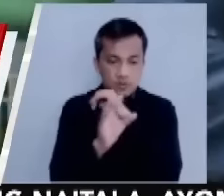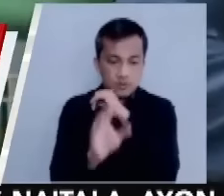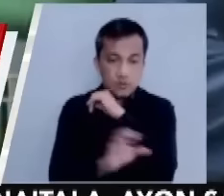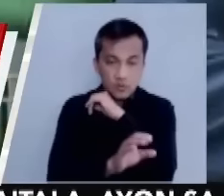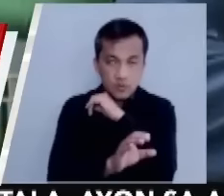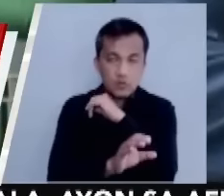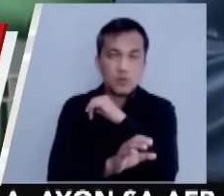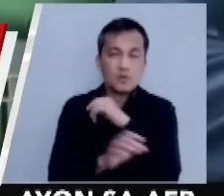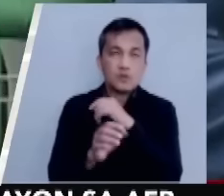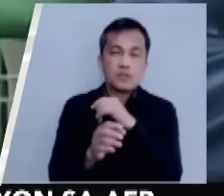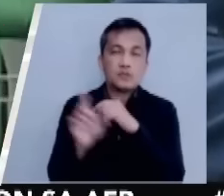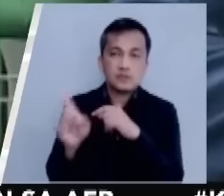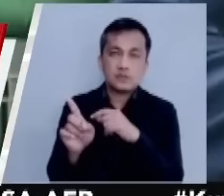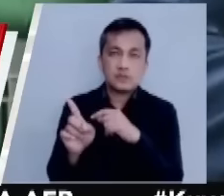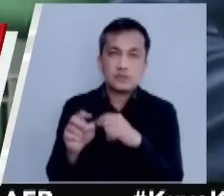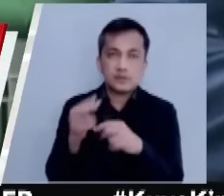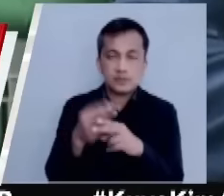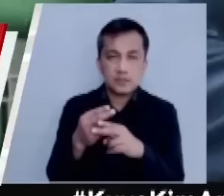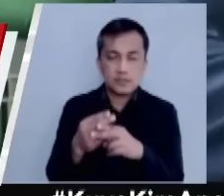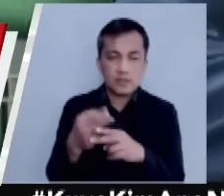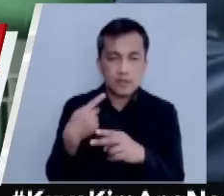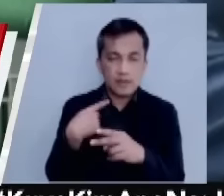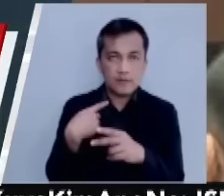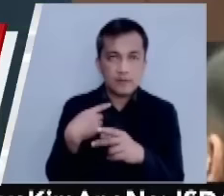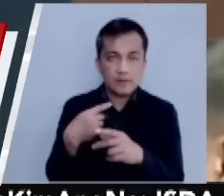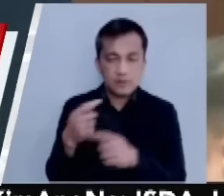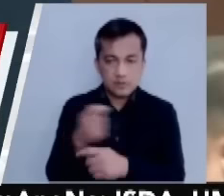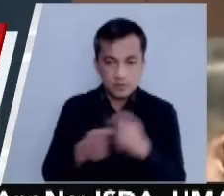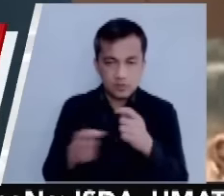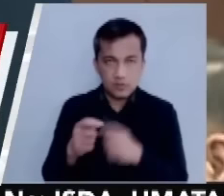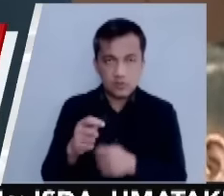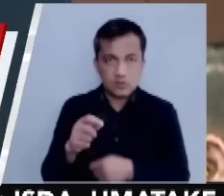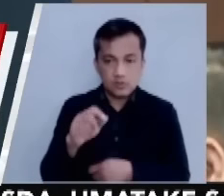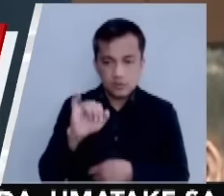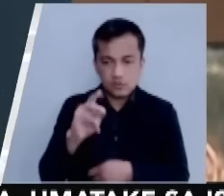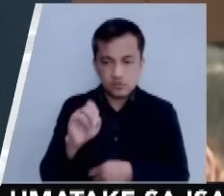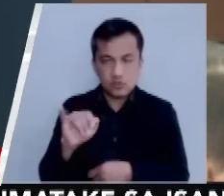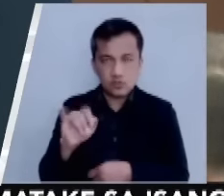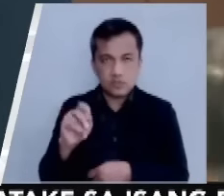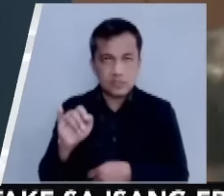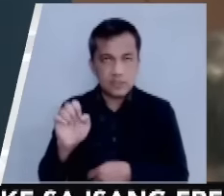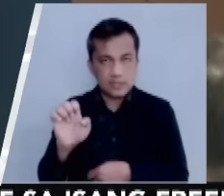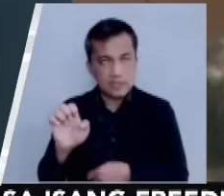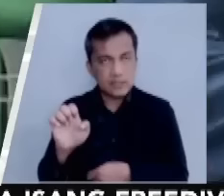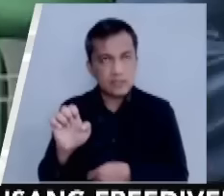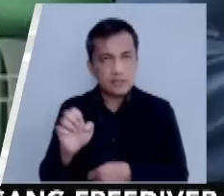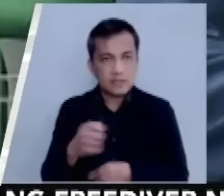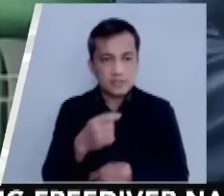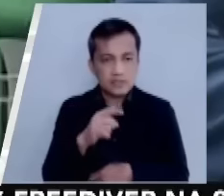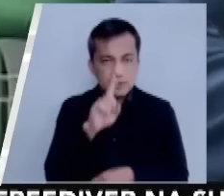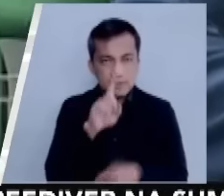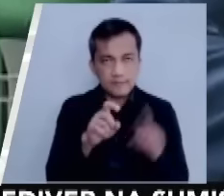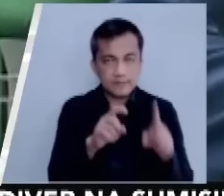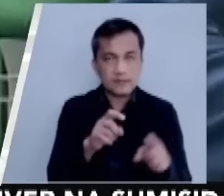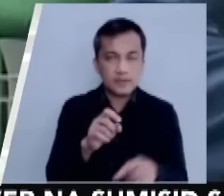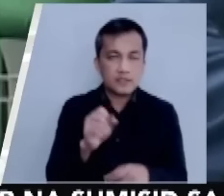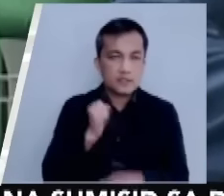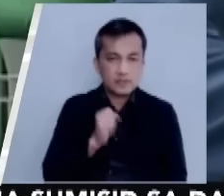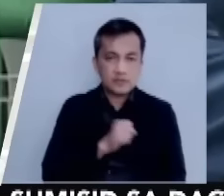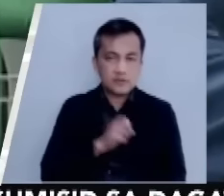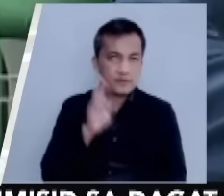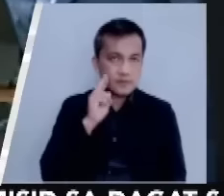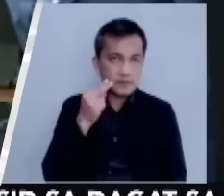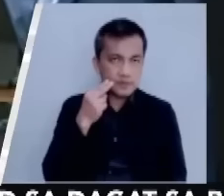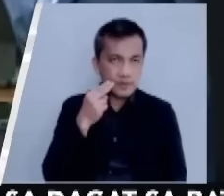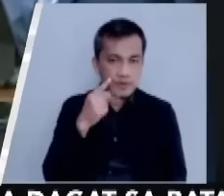them. The name I had a transaction with is Chiu Shui. Tinanong sa kanya ni Senadora Risa Ontiveros ang POGO service provider na